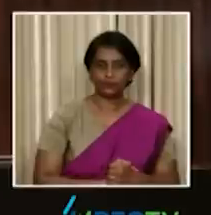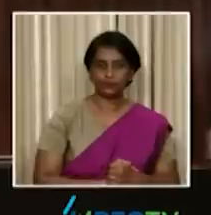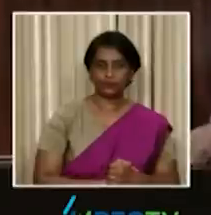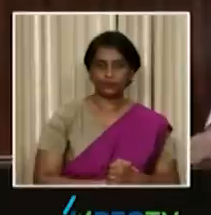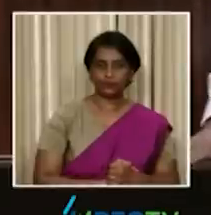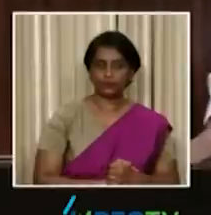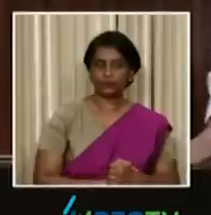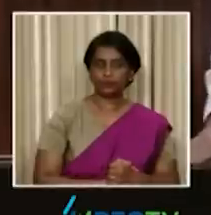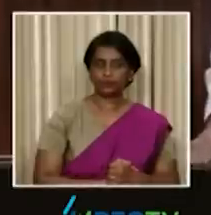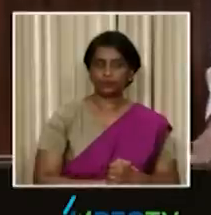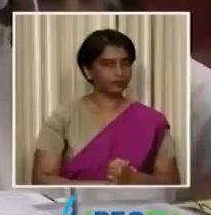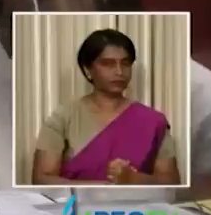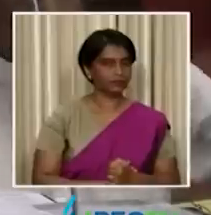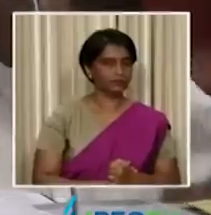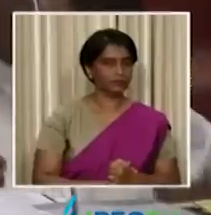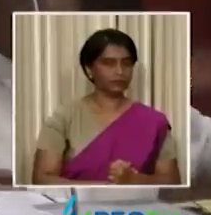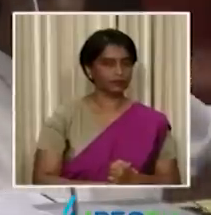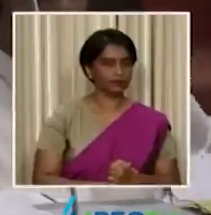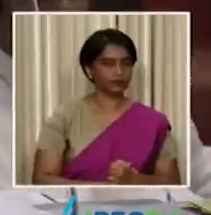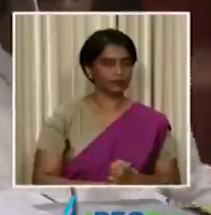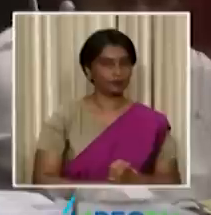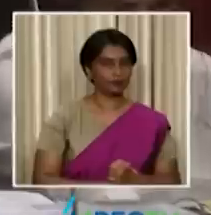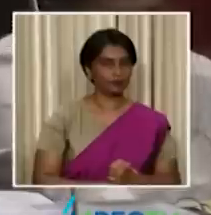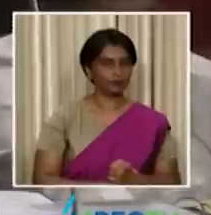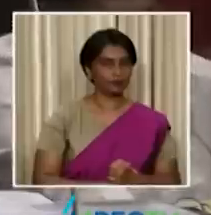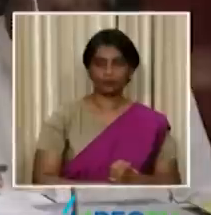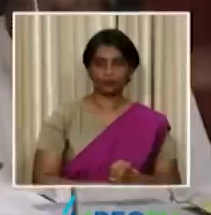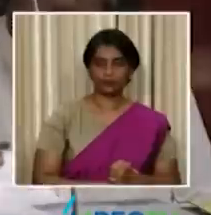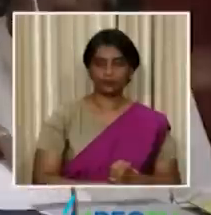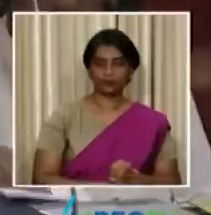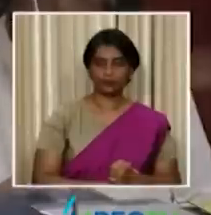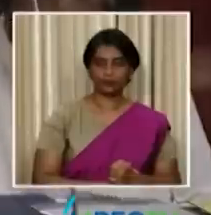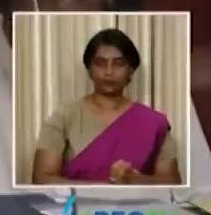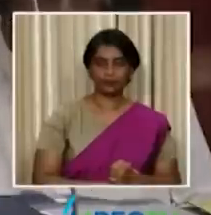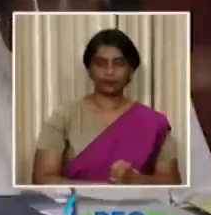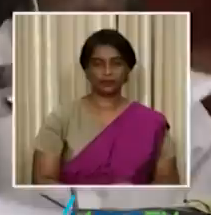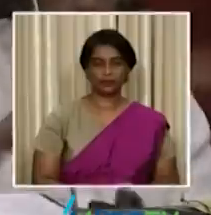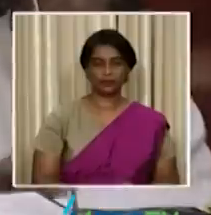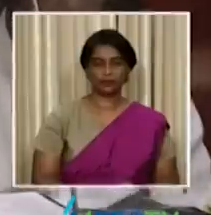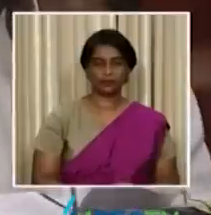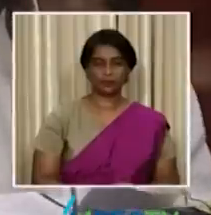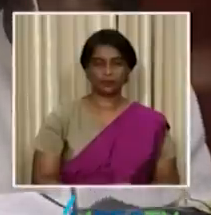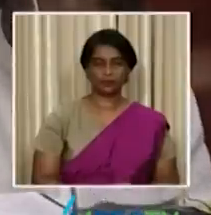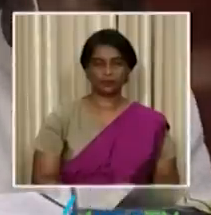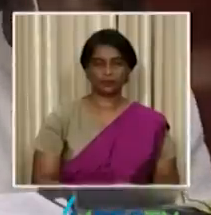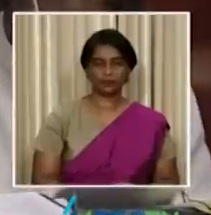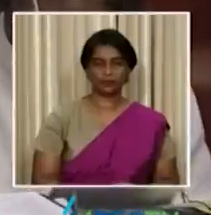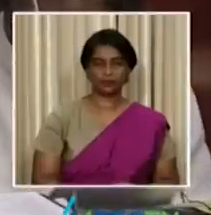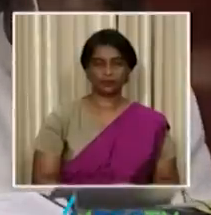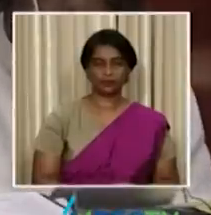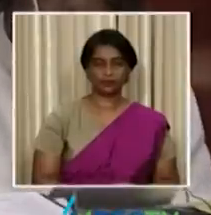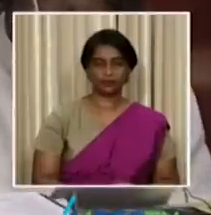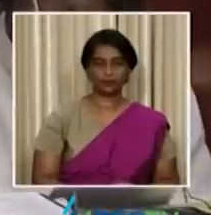කාර්යය සම්මහතාගේ සභාපතිත්වයේ කාර්ක සභාවක් යෝජනා කිරුවේ අපි විපක්ෂයේ මේක හොරාගියක් මගෙන් පේනානවා වගේ වැඩක්. ඒකයි ස්ථාවර නියෝගලක් තියෙන්නේ